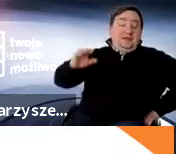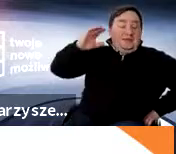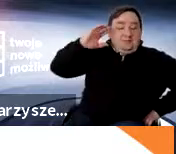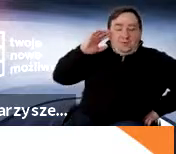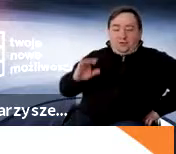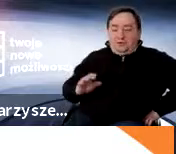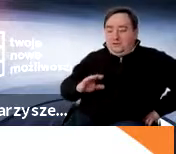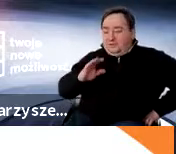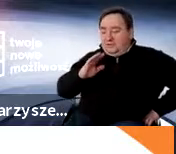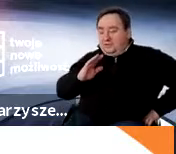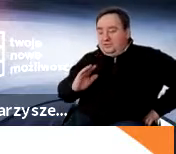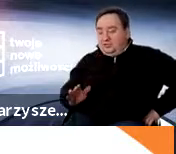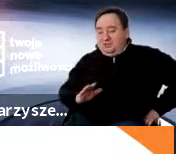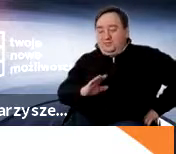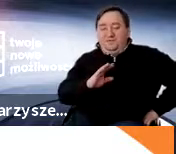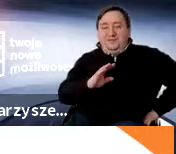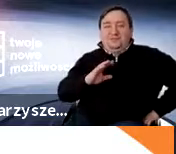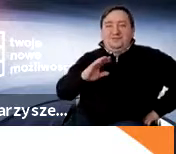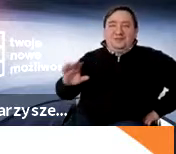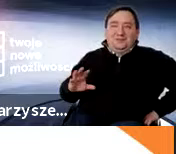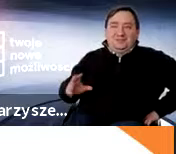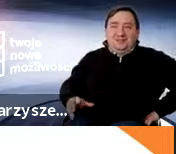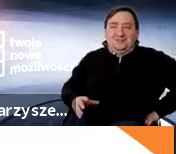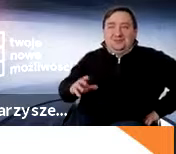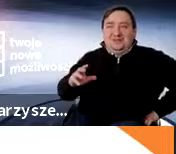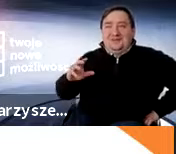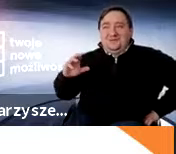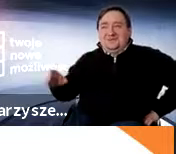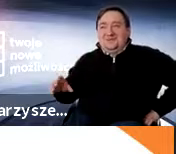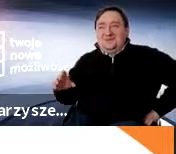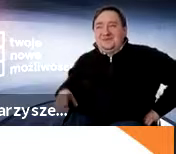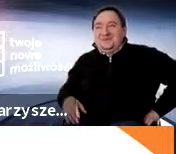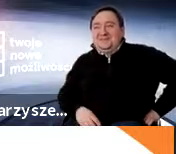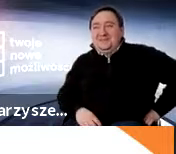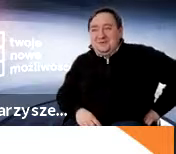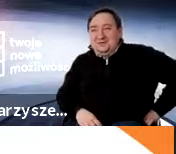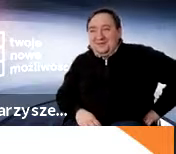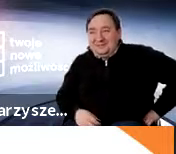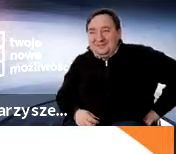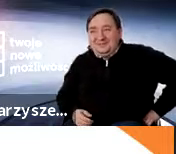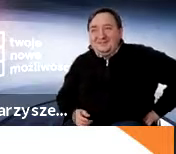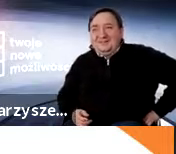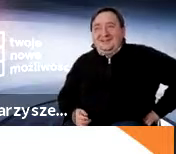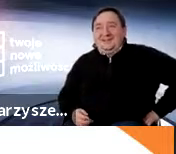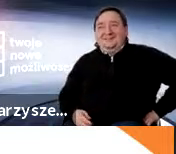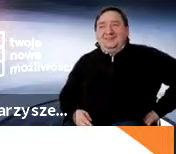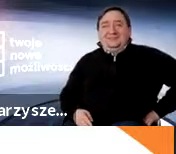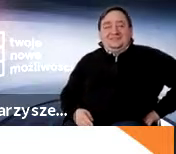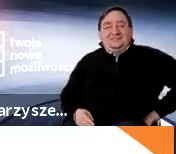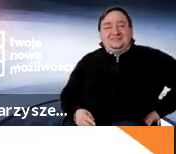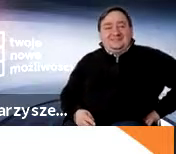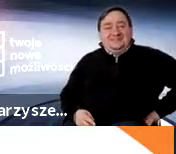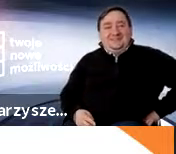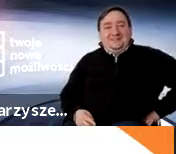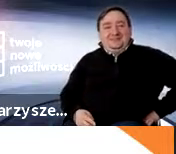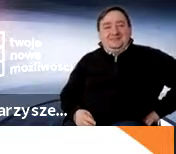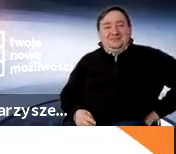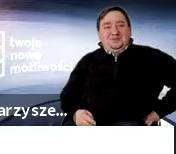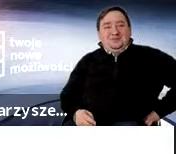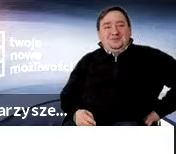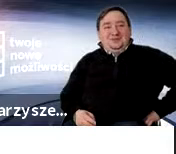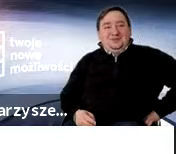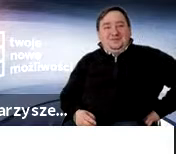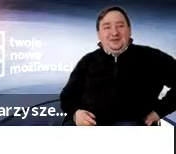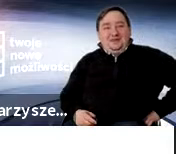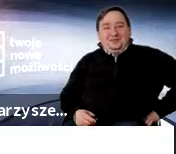narzędziowej. Piotr dzisiaj powiedział większość rzeczy, które w tym momencie chciałbym powiedzieć, więc w